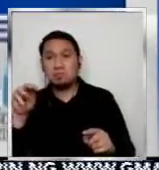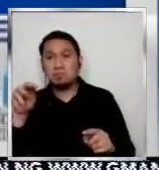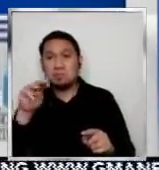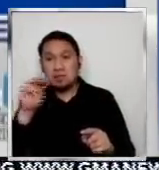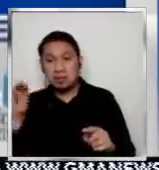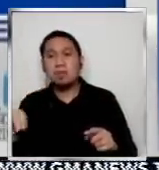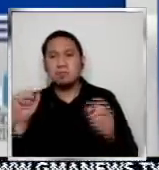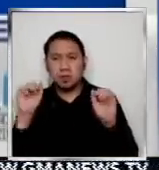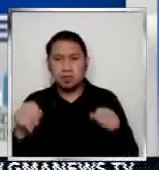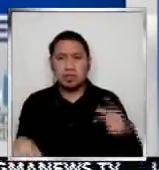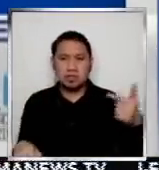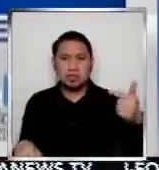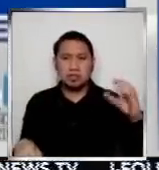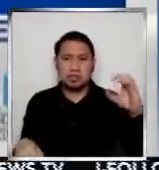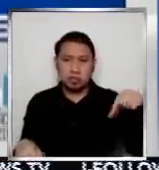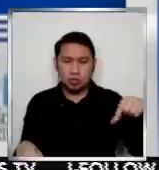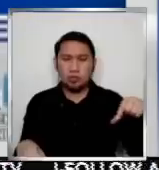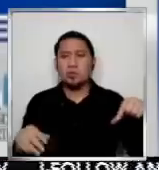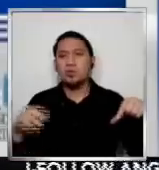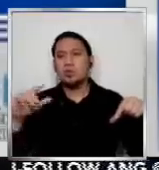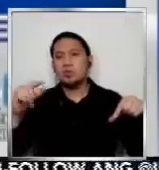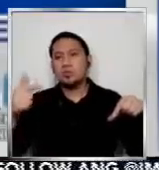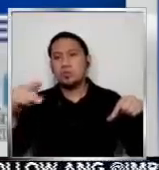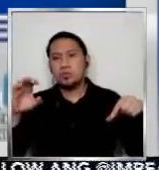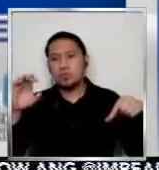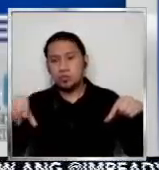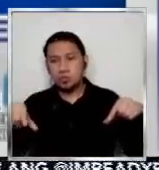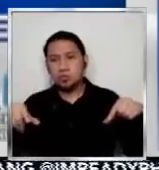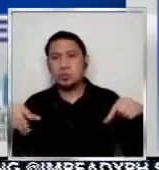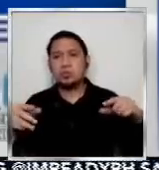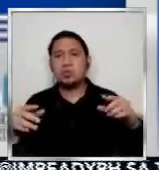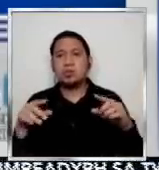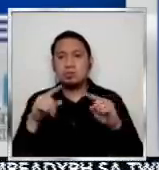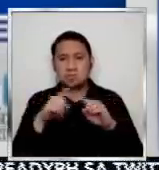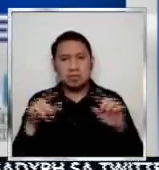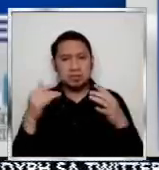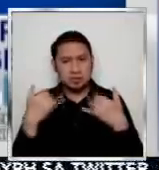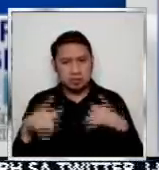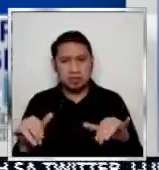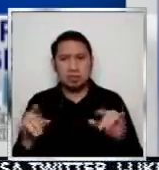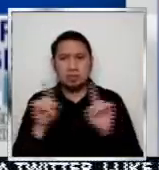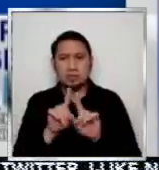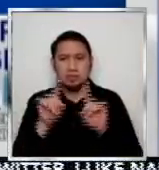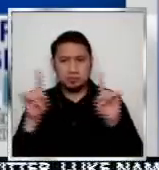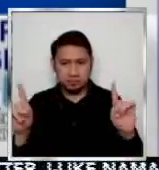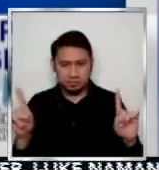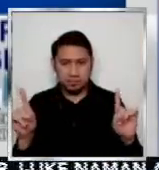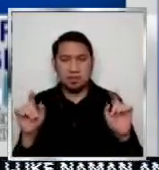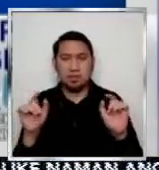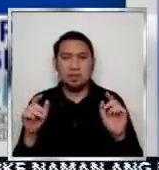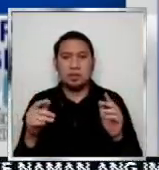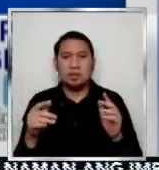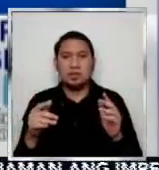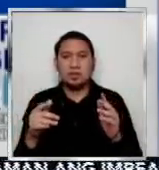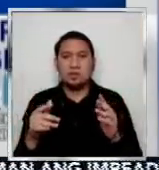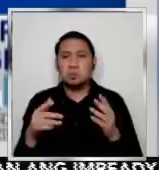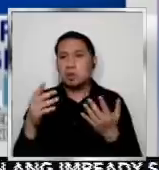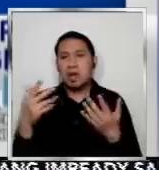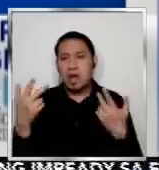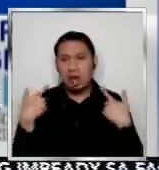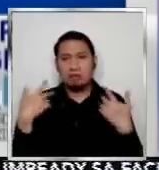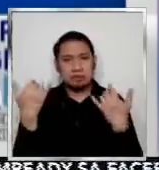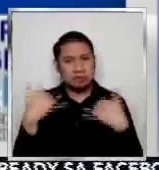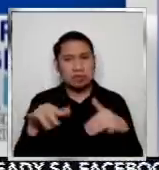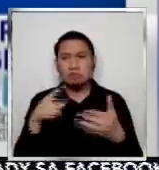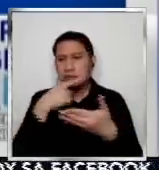na po, no? Absolute rule is social distancing. Tama. 1 meter apart. Hindi pa po aalisin ang mga checkpoints para nga po